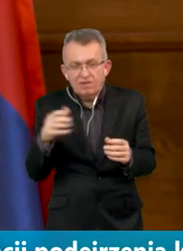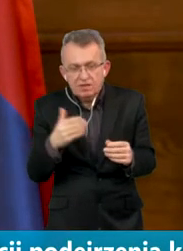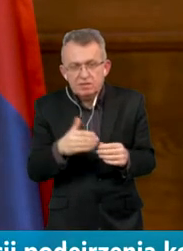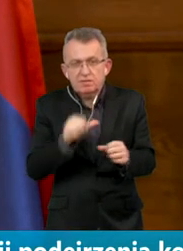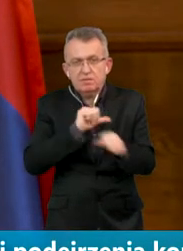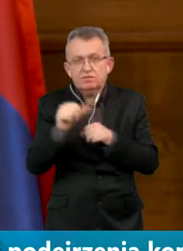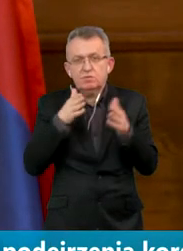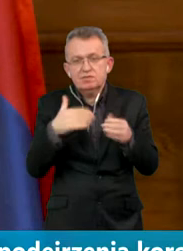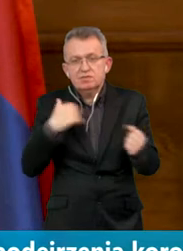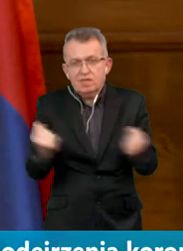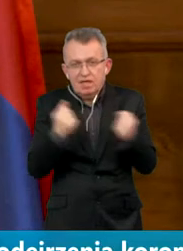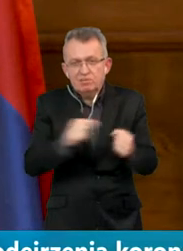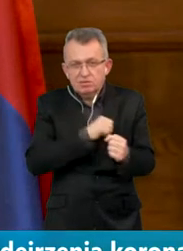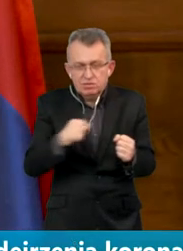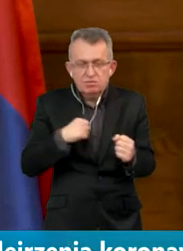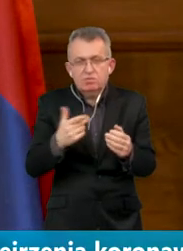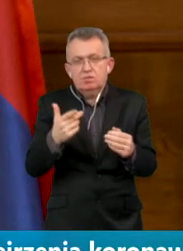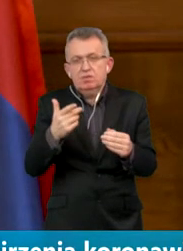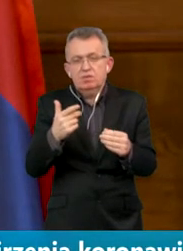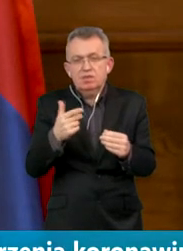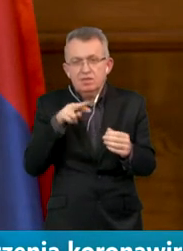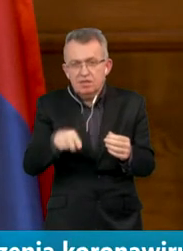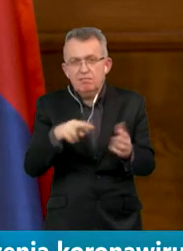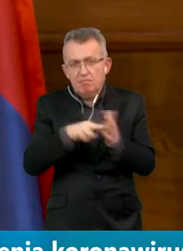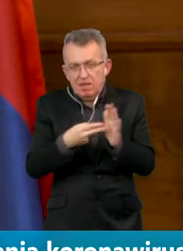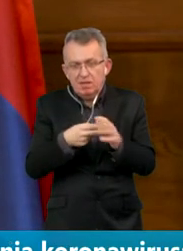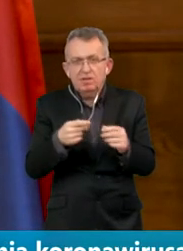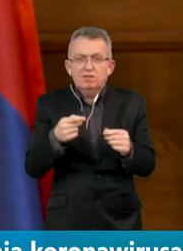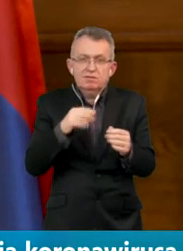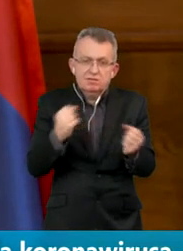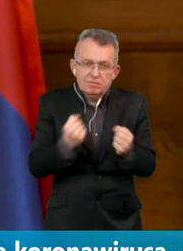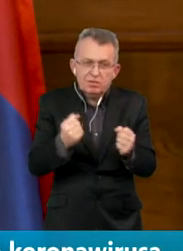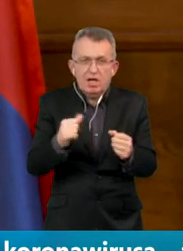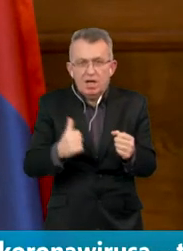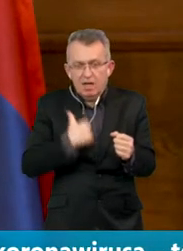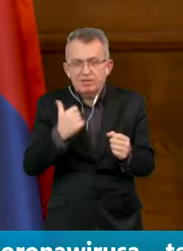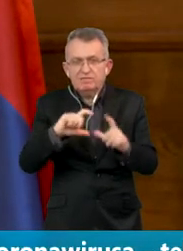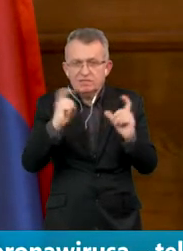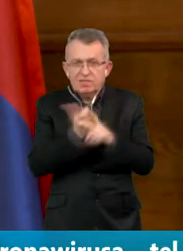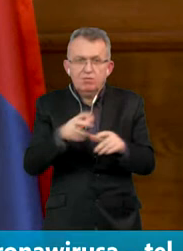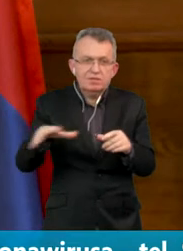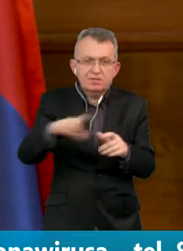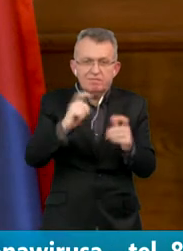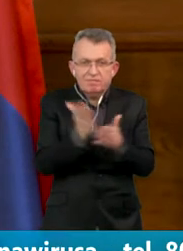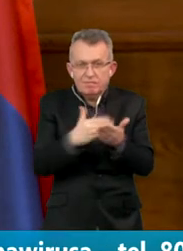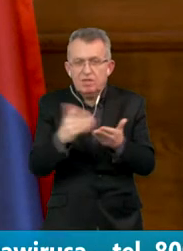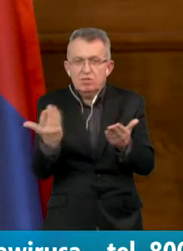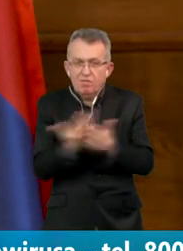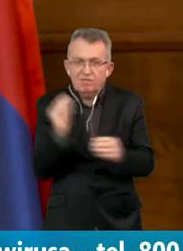więc staramy się te inwestycje prowadzić w sposób kompleksowy, tak aby całe fragmenty miasta zyskiwały